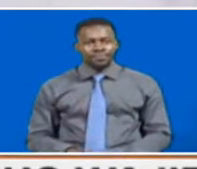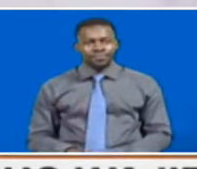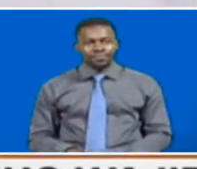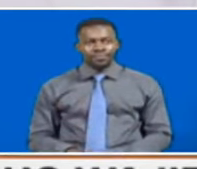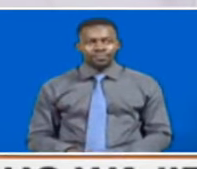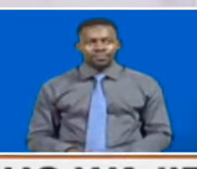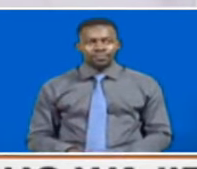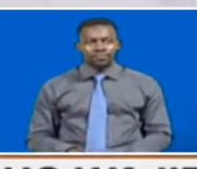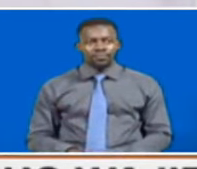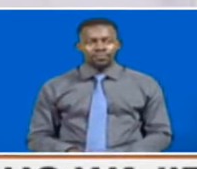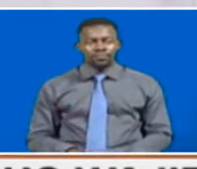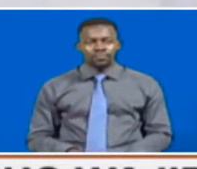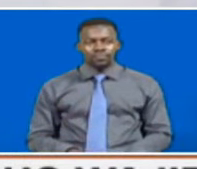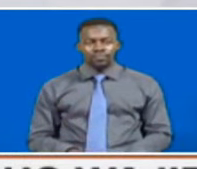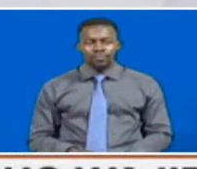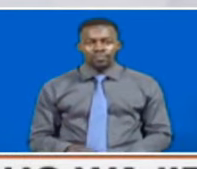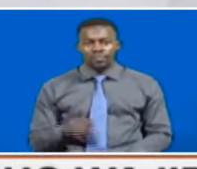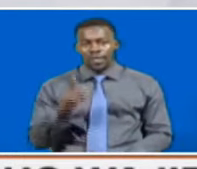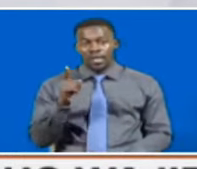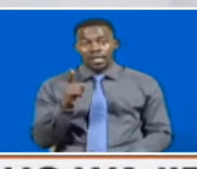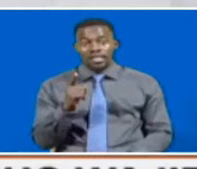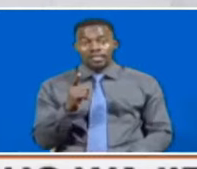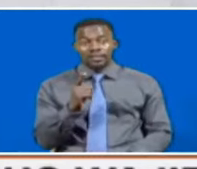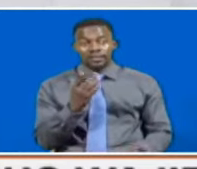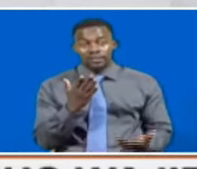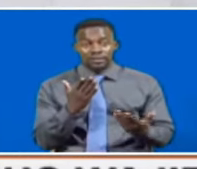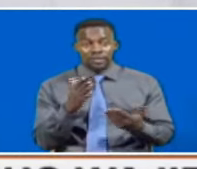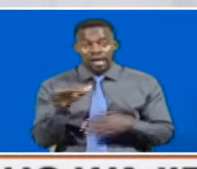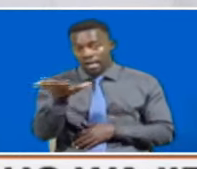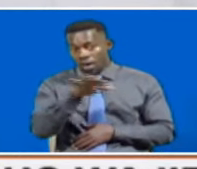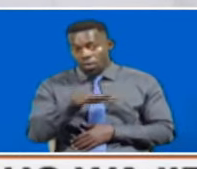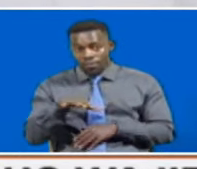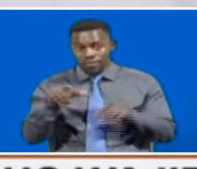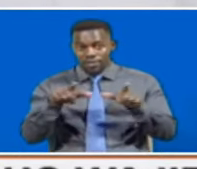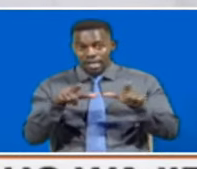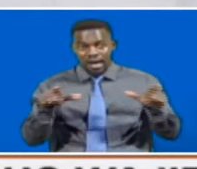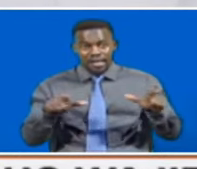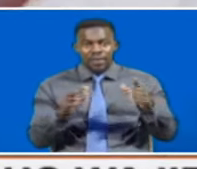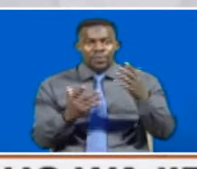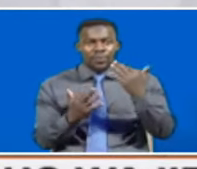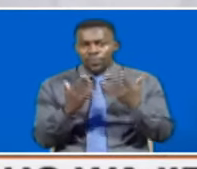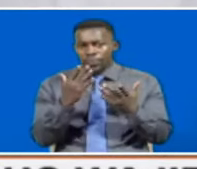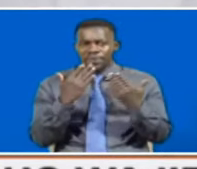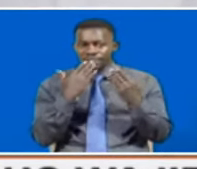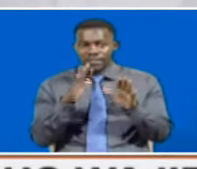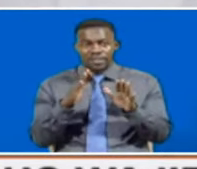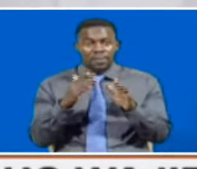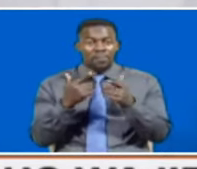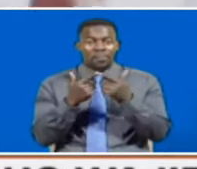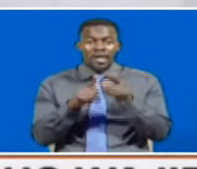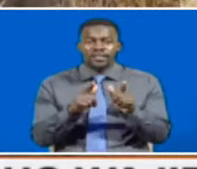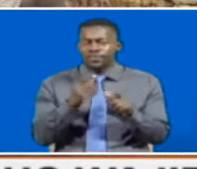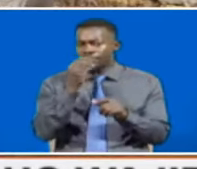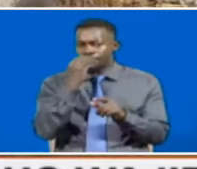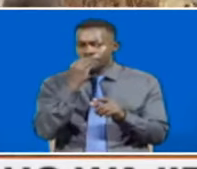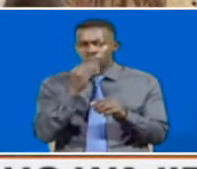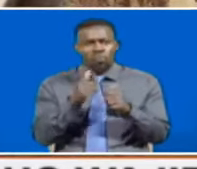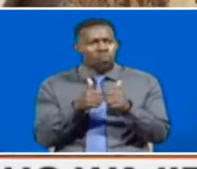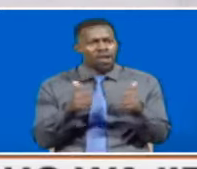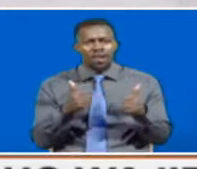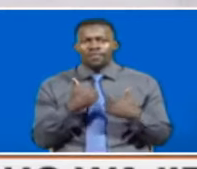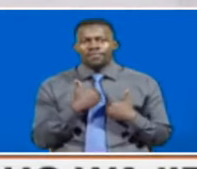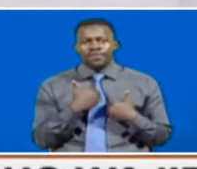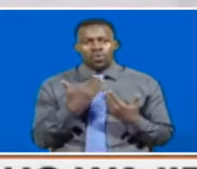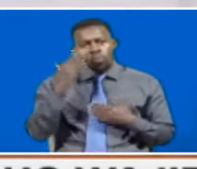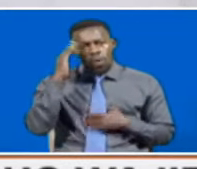Na hii inchi ambayo imechomeka saa hii ni inchi ambayo ilikuwa na malisho mzuri, ambayo wakati wa ukame wafugaji wa